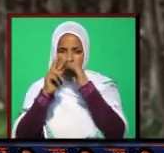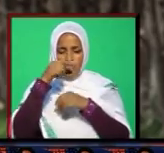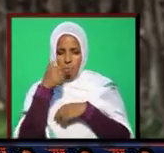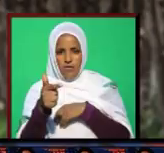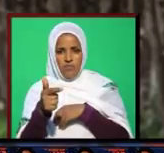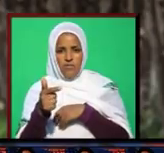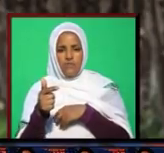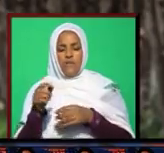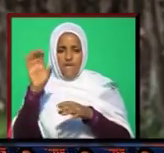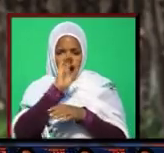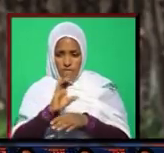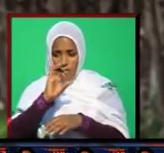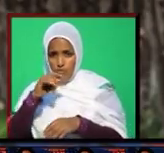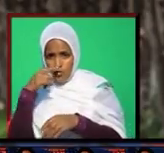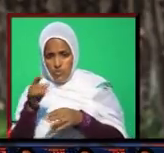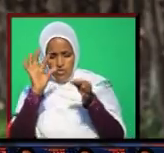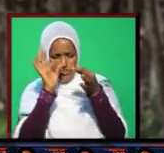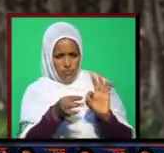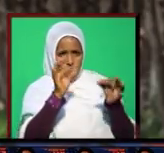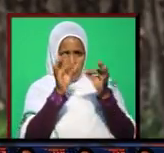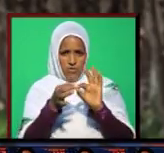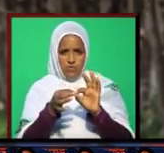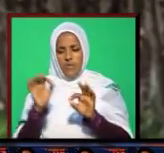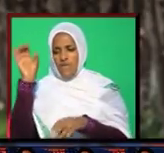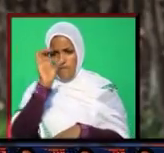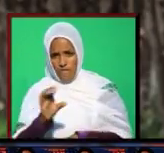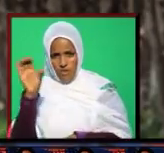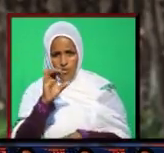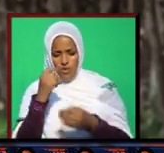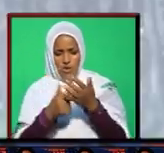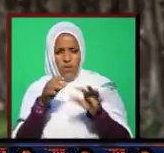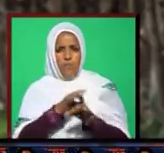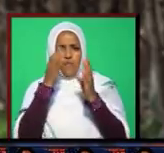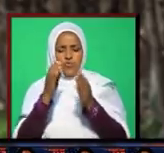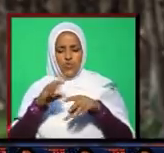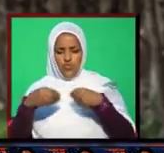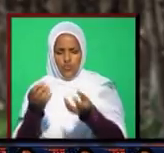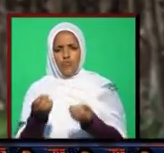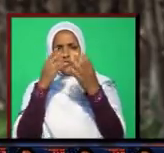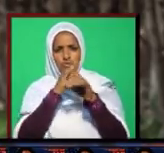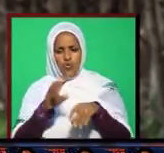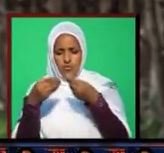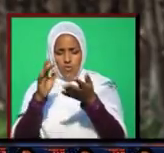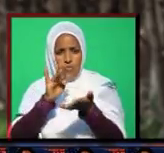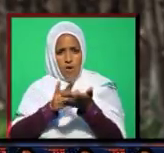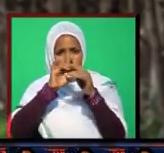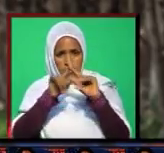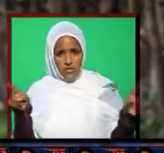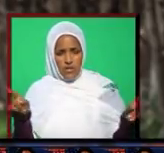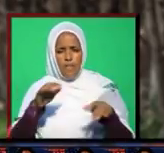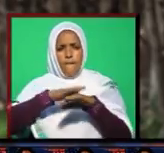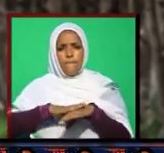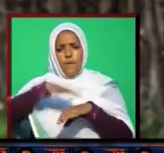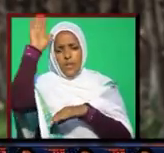ይልቁንም ትንቢት መናገርን በብርቱ ፈልጉ ሲል ትርጓሜ መተርጎምን በብርቱ ፈልጉ። ስለዚህ መንፈሳዊ ስጦታው ብዙ ነው።